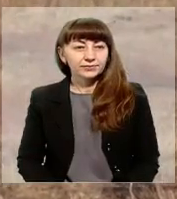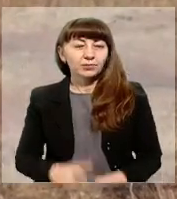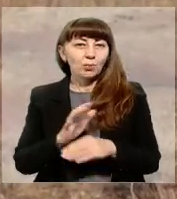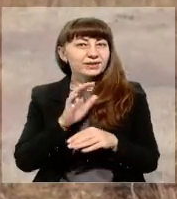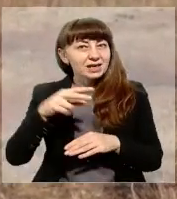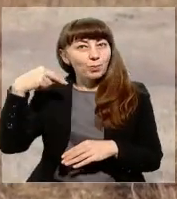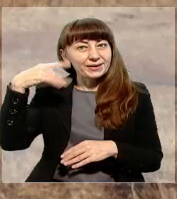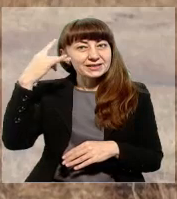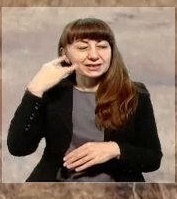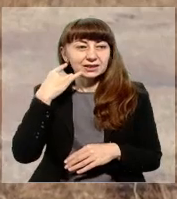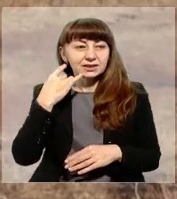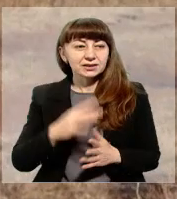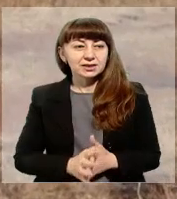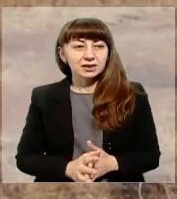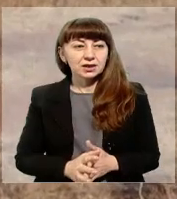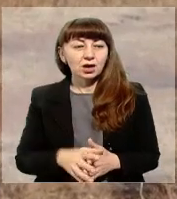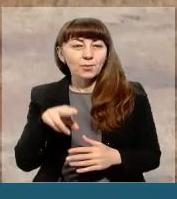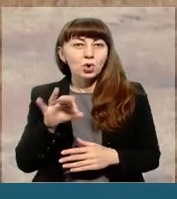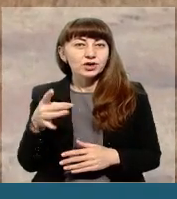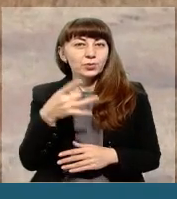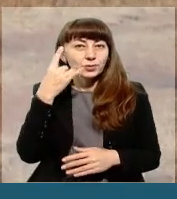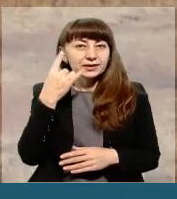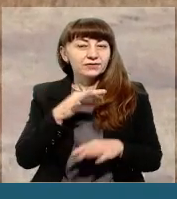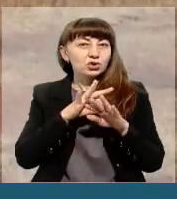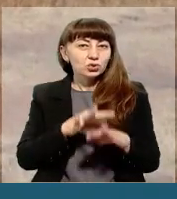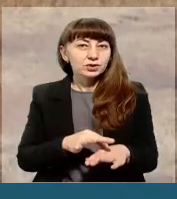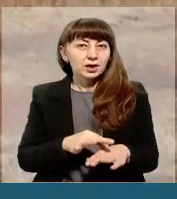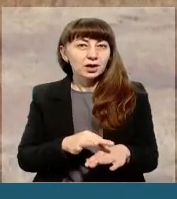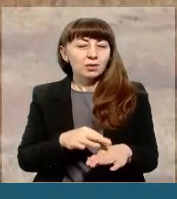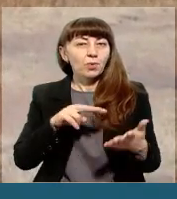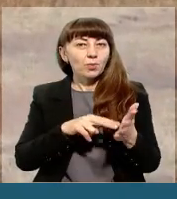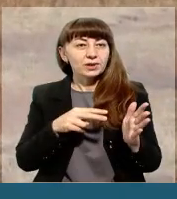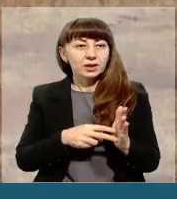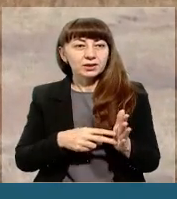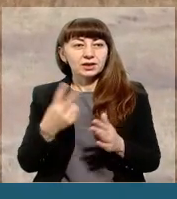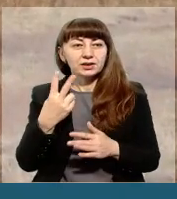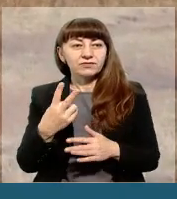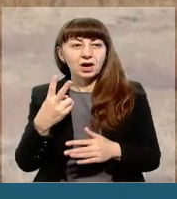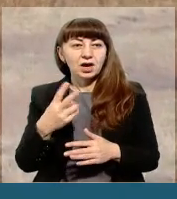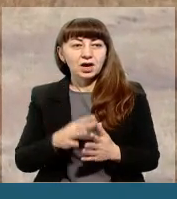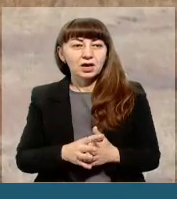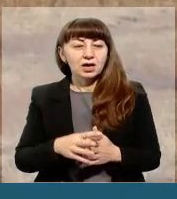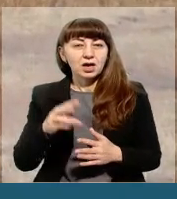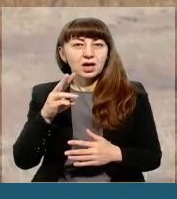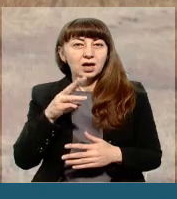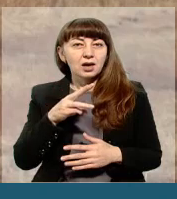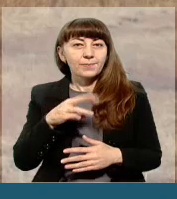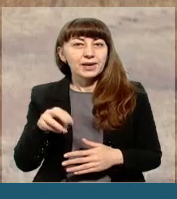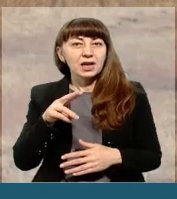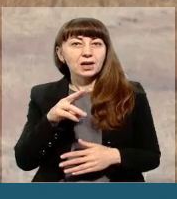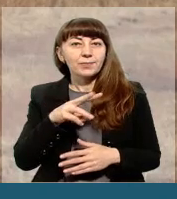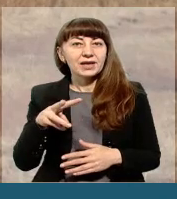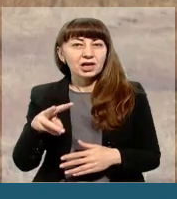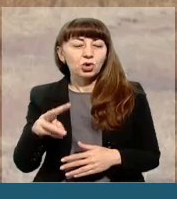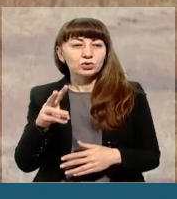нашего Хасым-Жомарта Токаева по республике идет. По плану должно быть 2 миллиарда саженцев посадить.